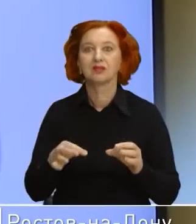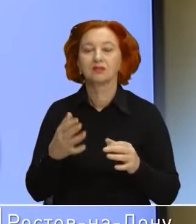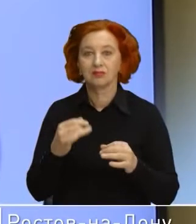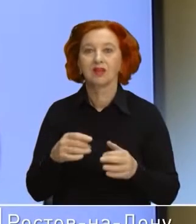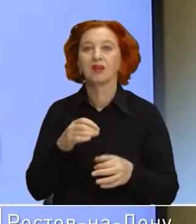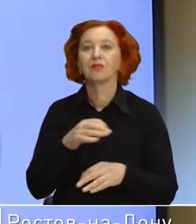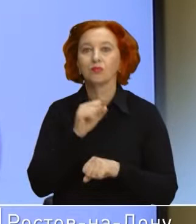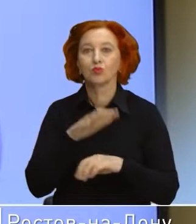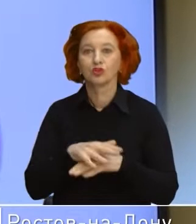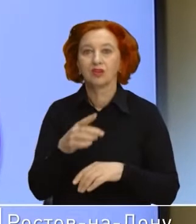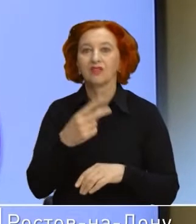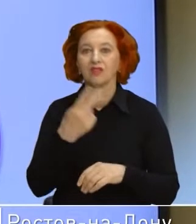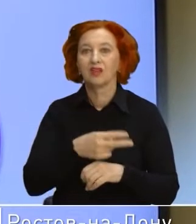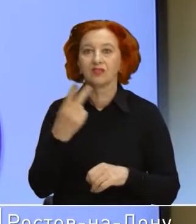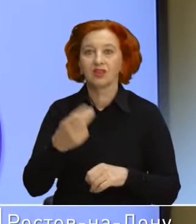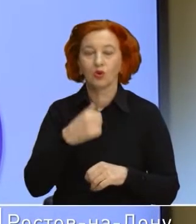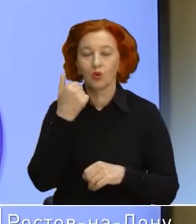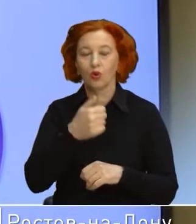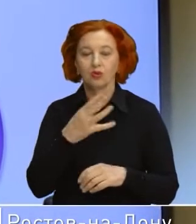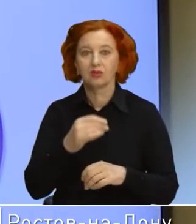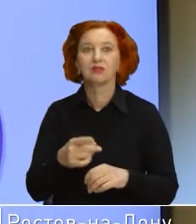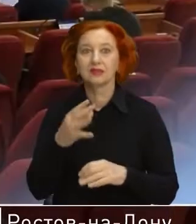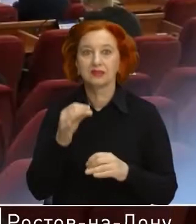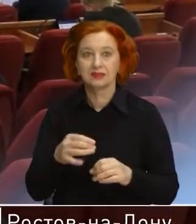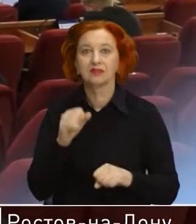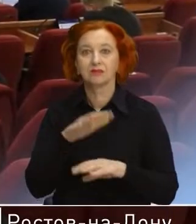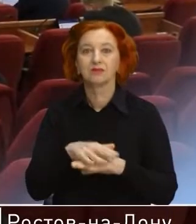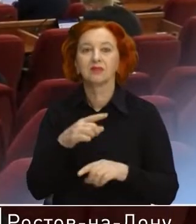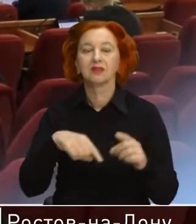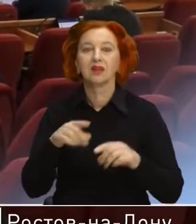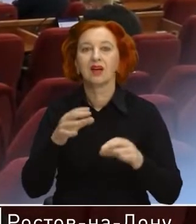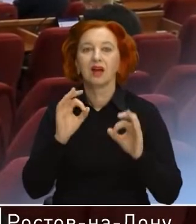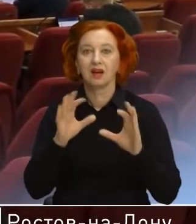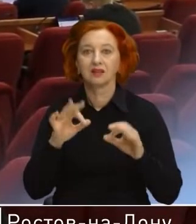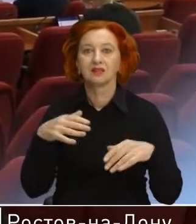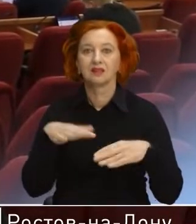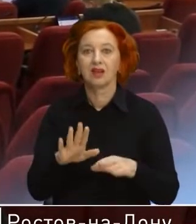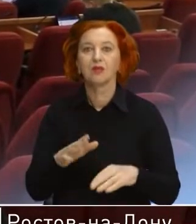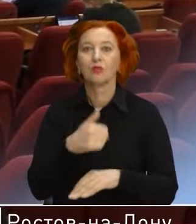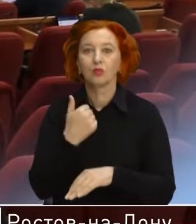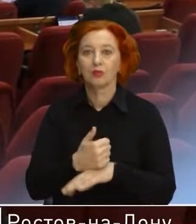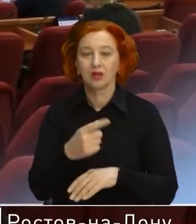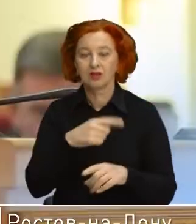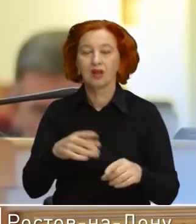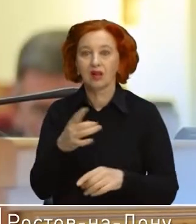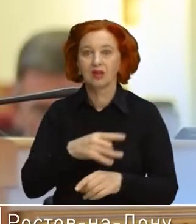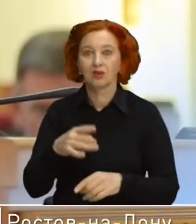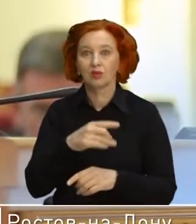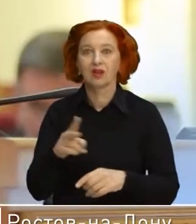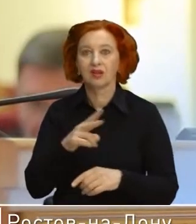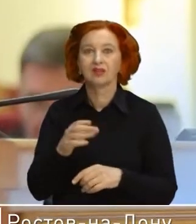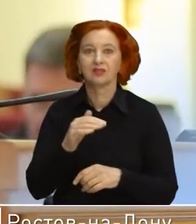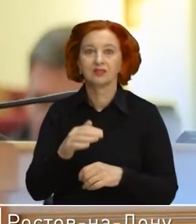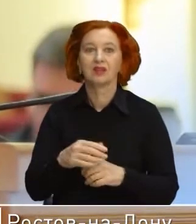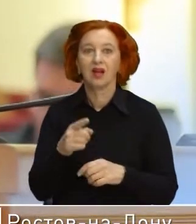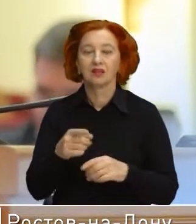областного бюджета на 2022 год и предстоящий трехлетний период сообщила замгубернатора, министр финансов Донского региона Лилия